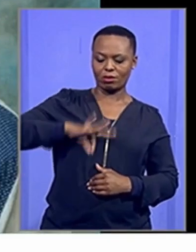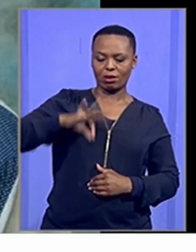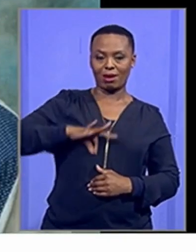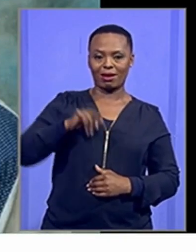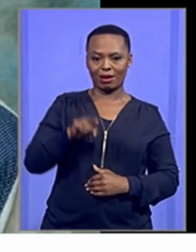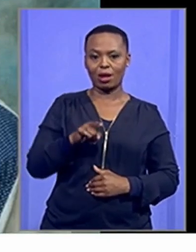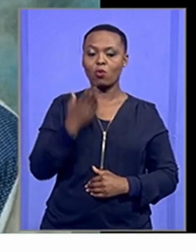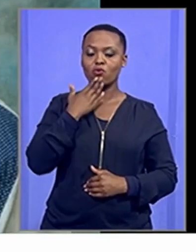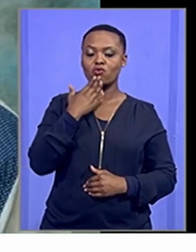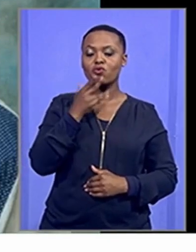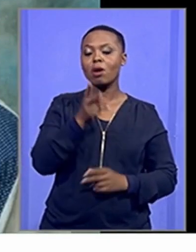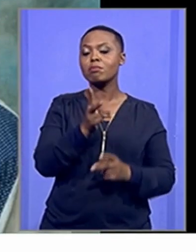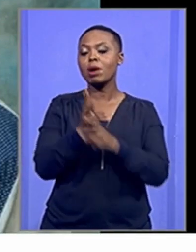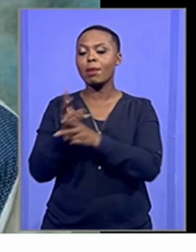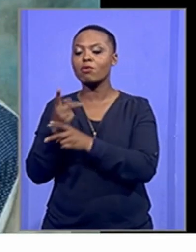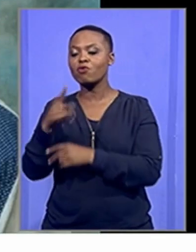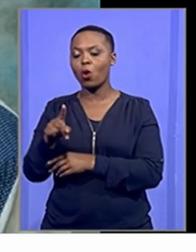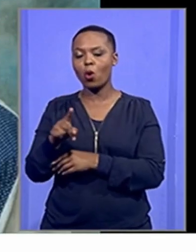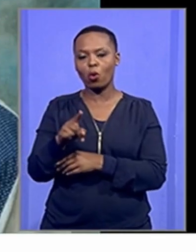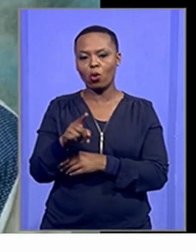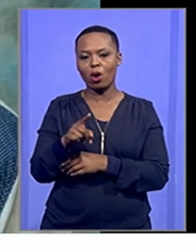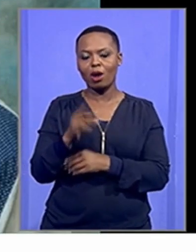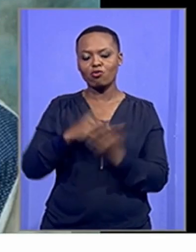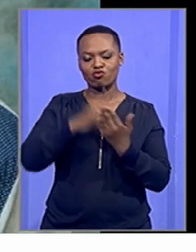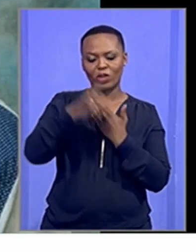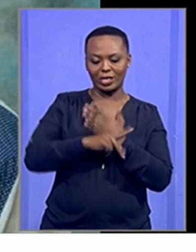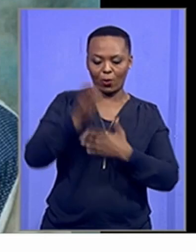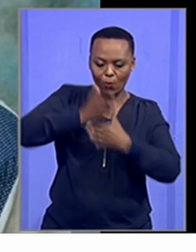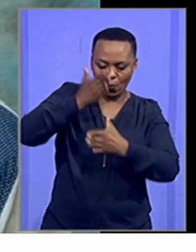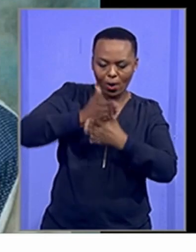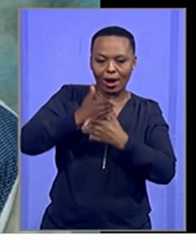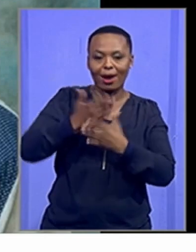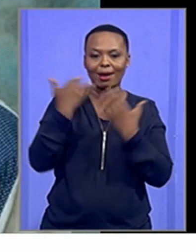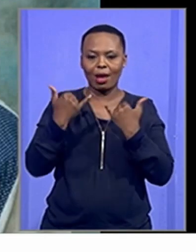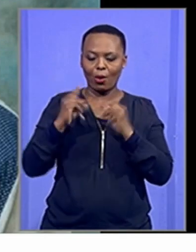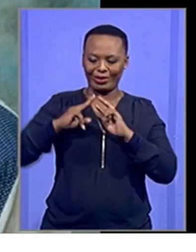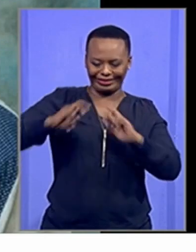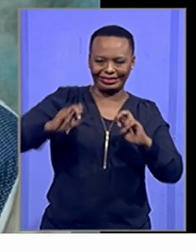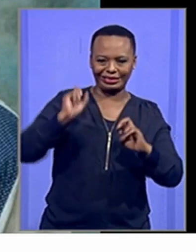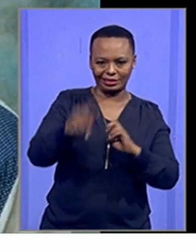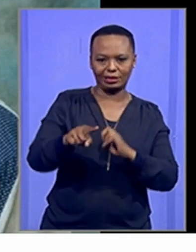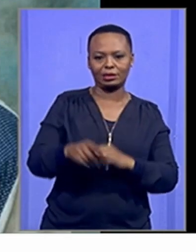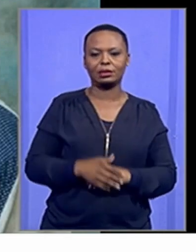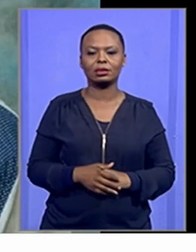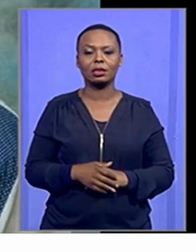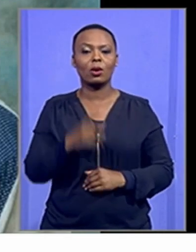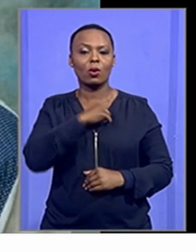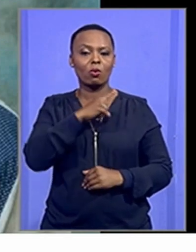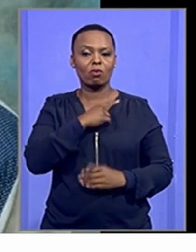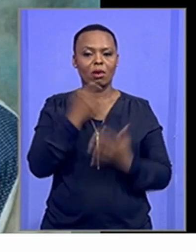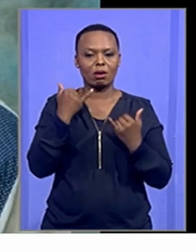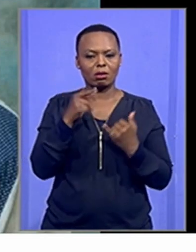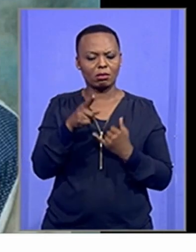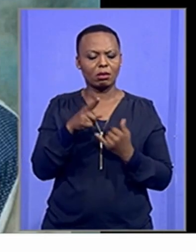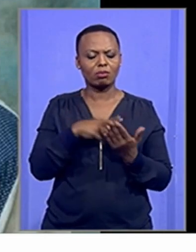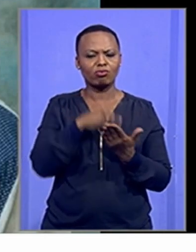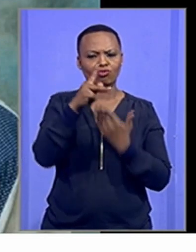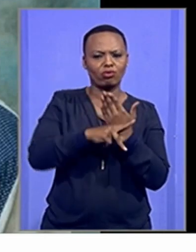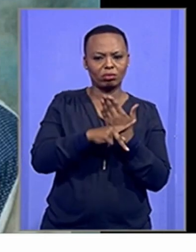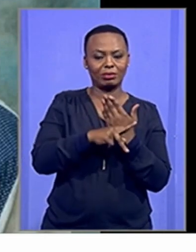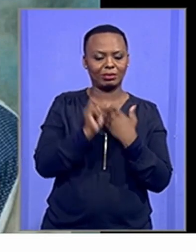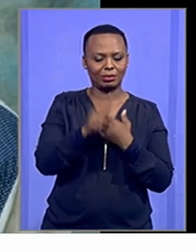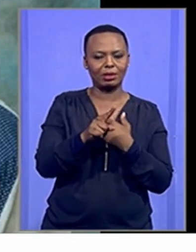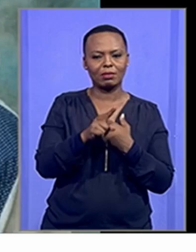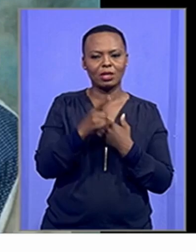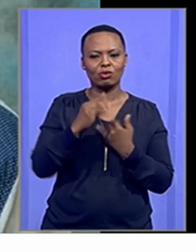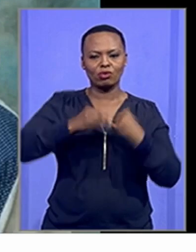mo projekeng eo ke morero o lefapha ka se sebaka o mekamekaneng le ona gonne kana e ke programo ya mmuso ya go